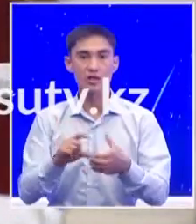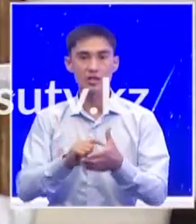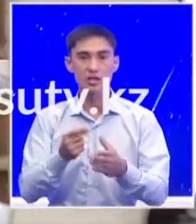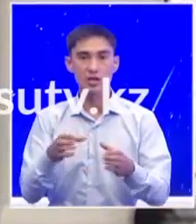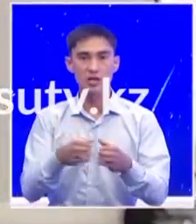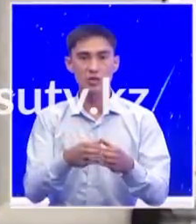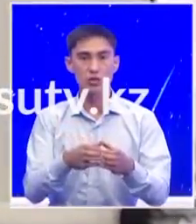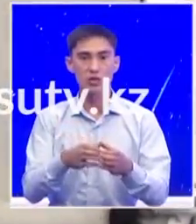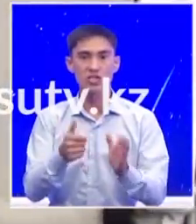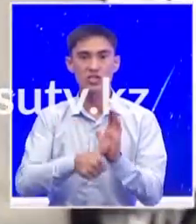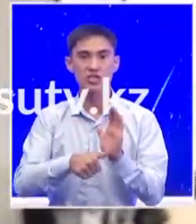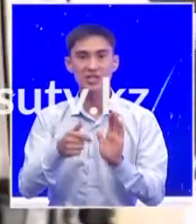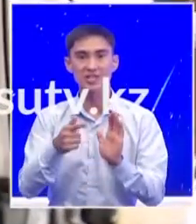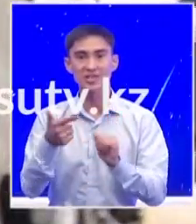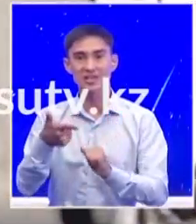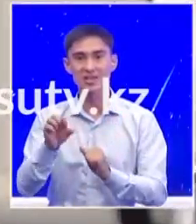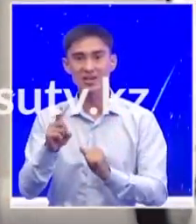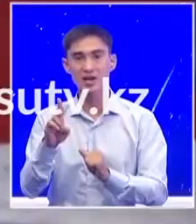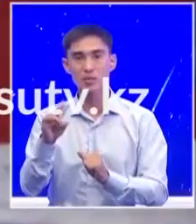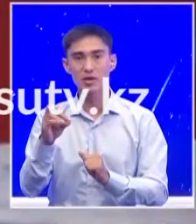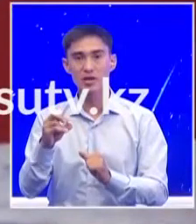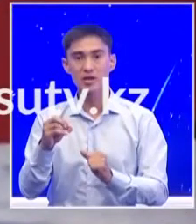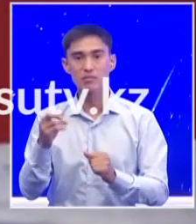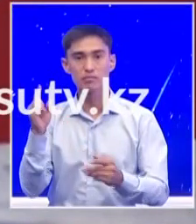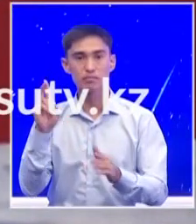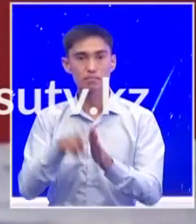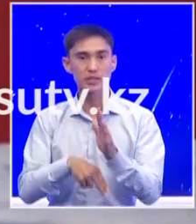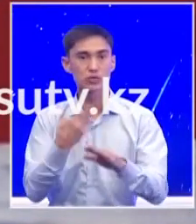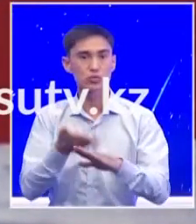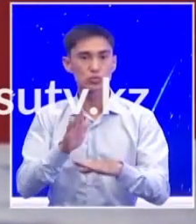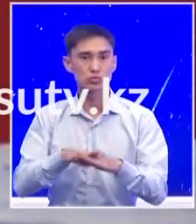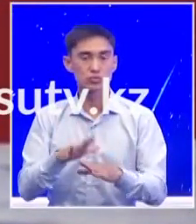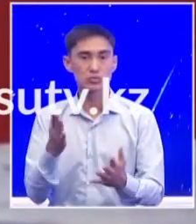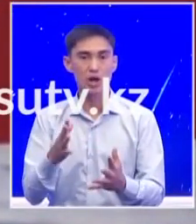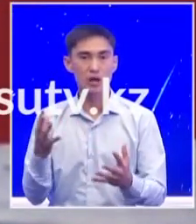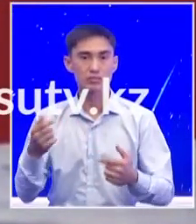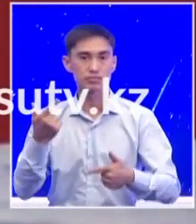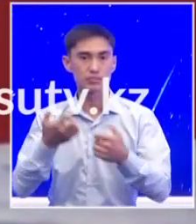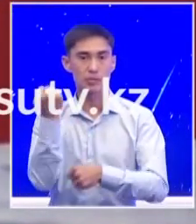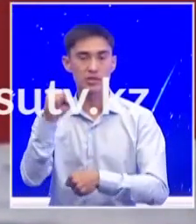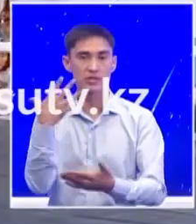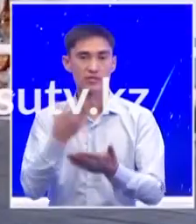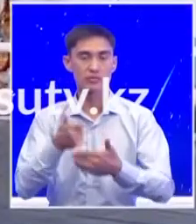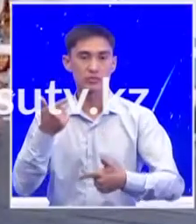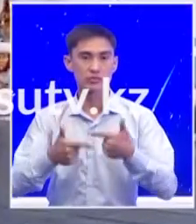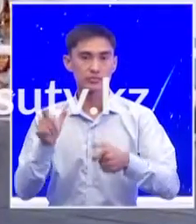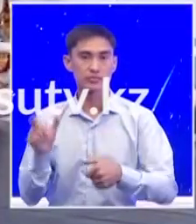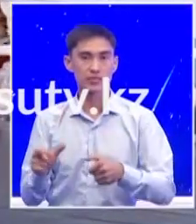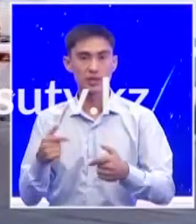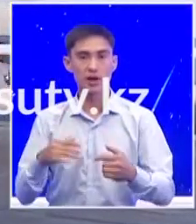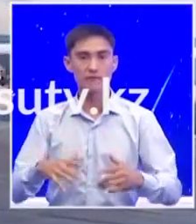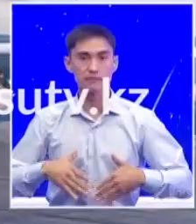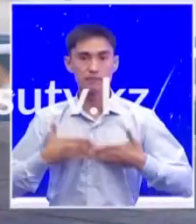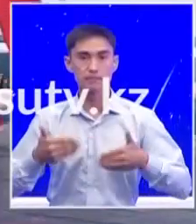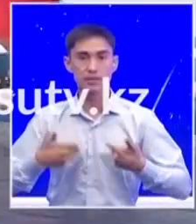килограммов Алихан Кемингер без особого труда расправился со своими соперниками в предварительных поединках. Однако в финале пришлось выложиться на